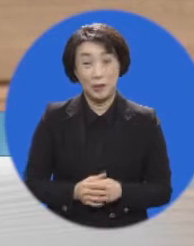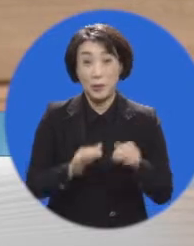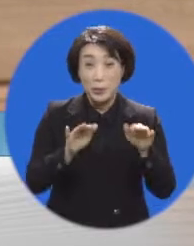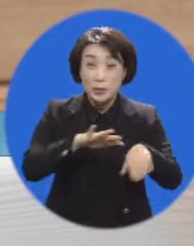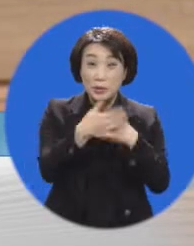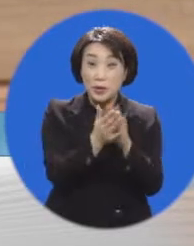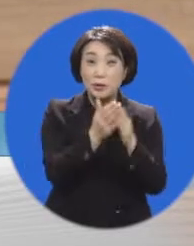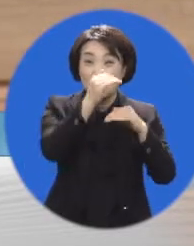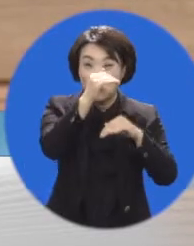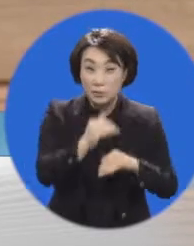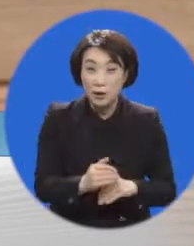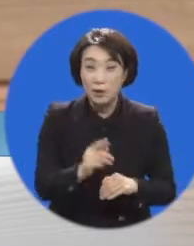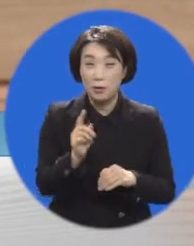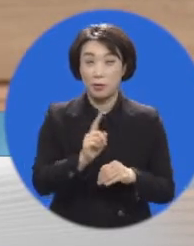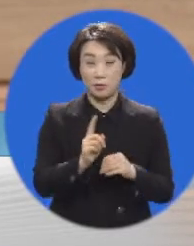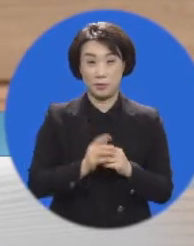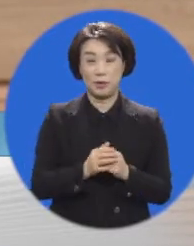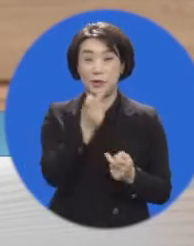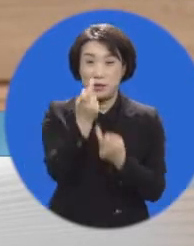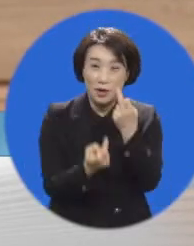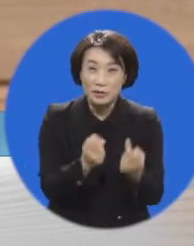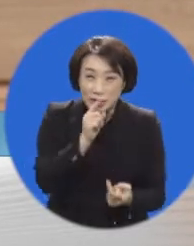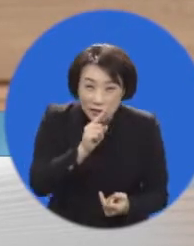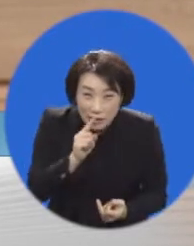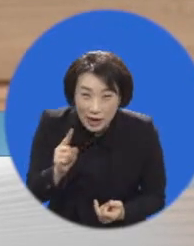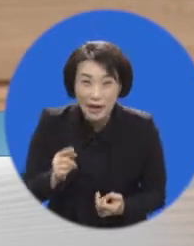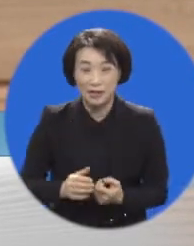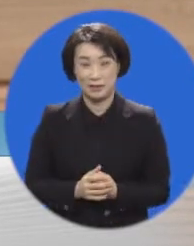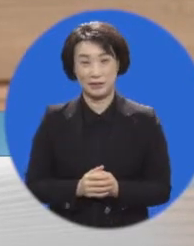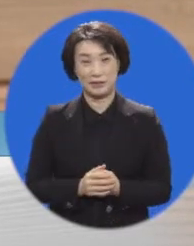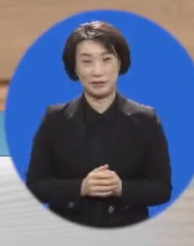본문에 말해요. 형제들아,